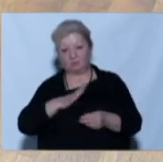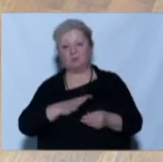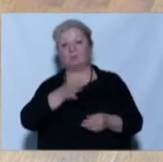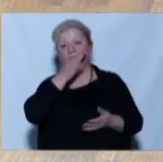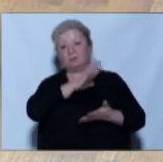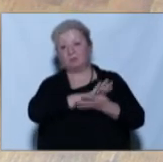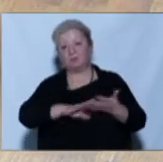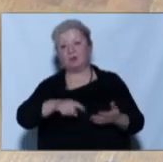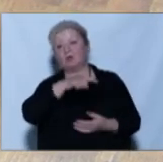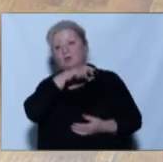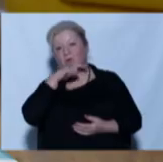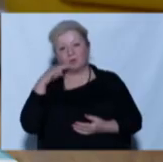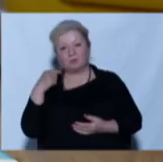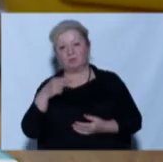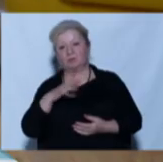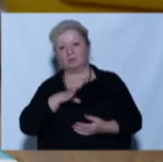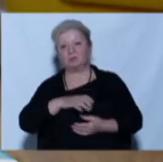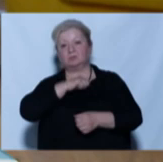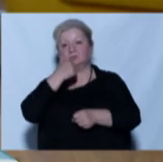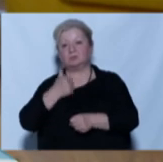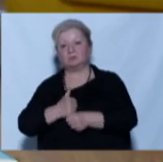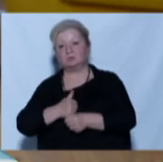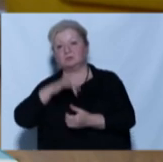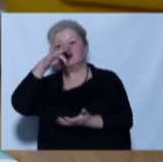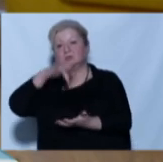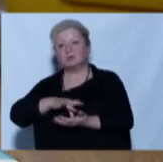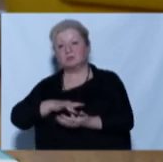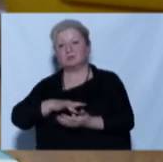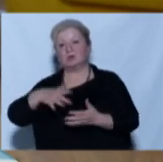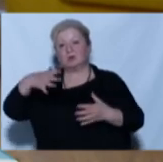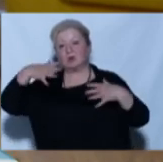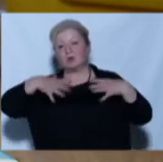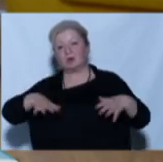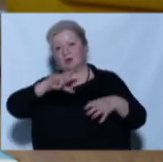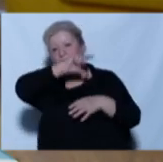რუსეთმა უკვე ცენტრალური კავკასიის სამხრეთი ნაწილის დაპყრობა